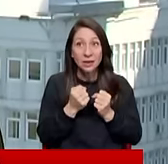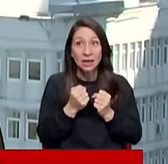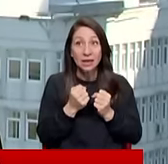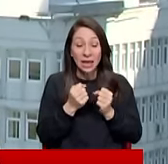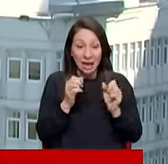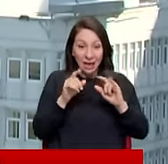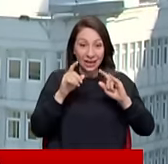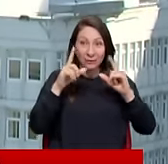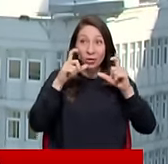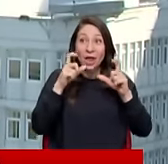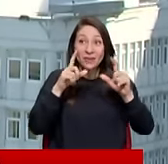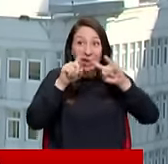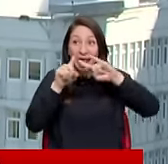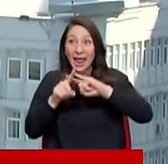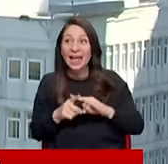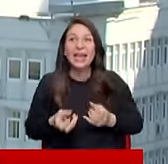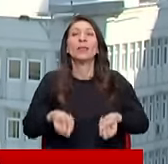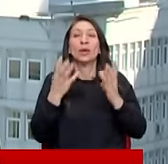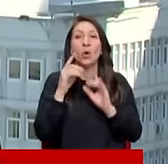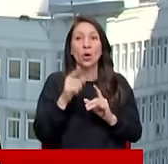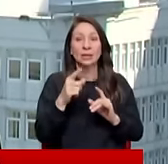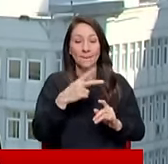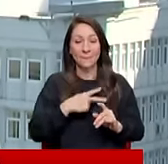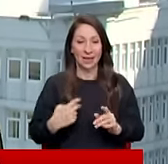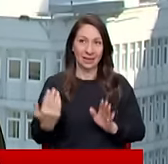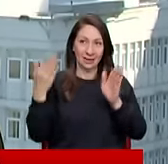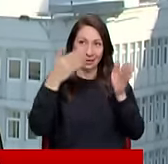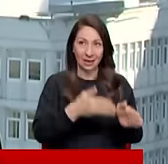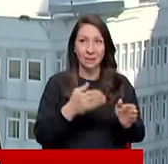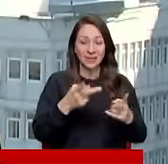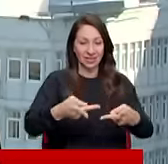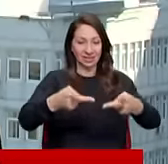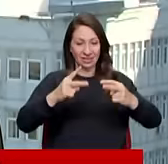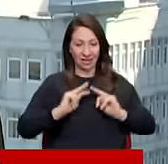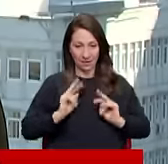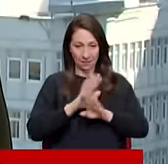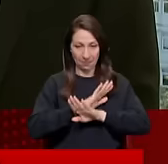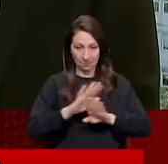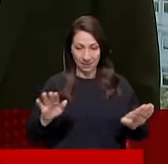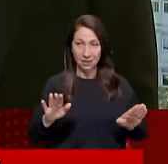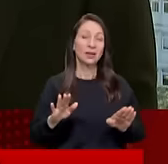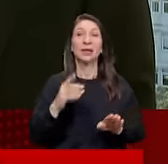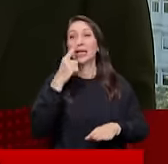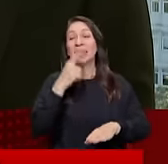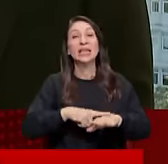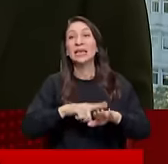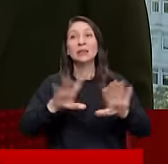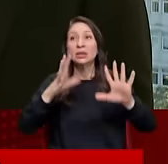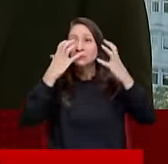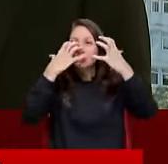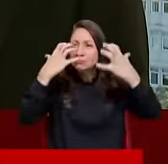Kalelere sığamadık gerçekten. Oradan belediyemize geçtik. Bir devir teslim töreni yapıldı. Yani inanılmaz bir